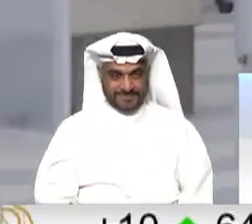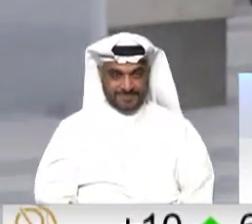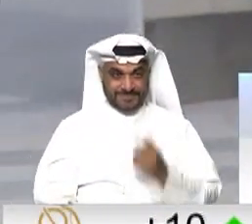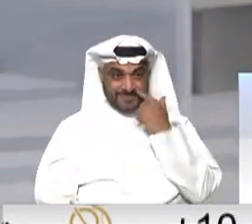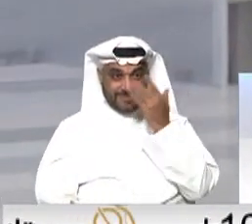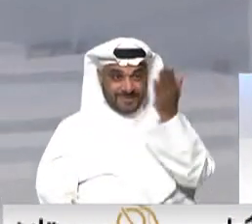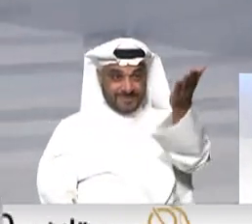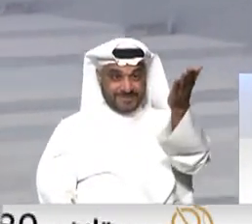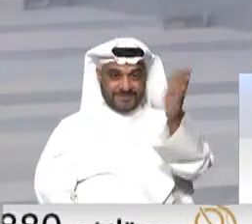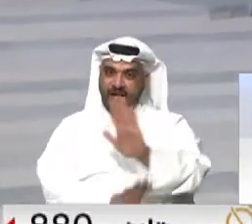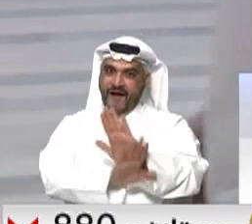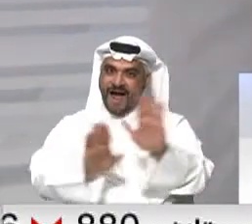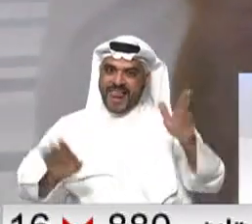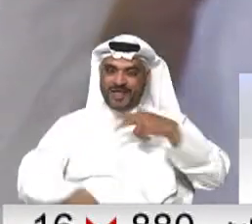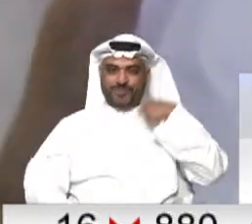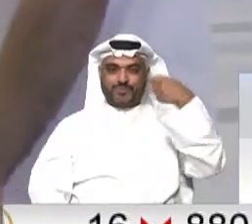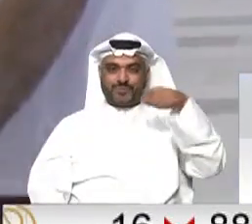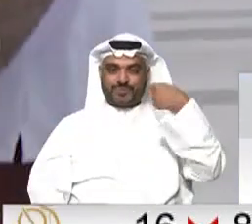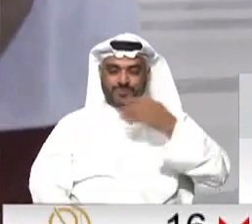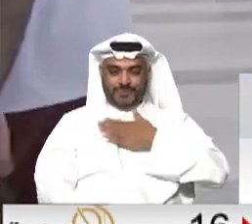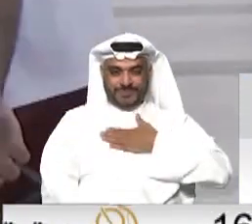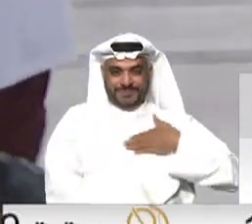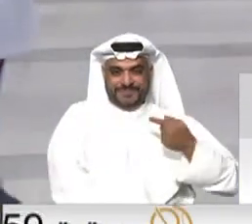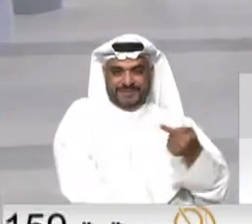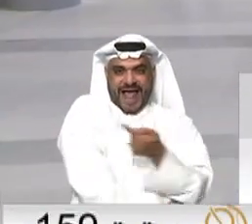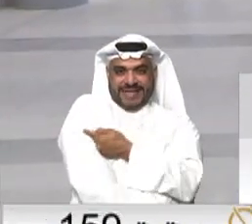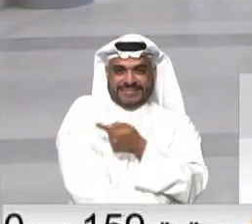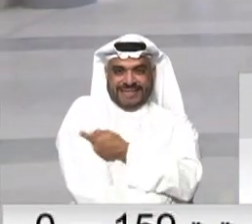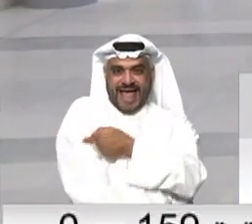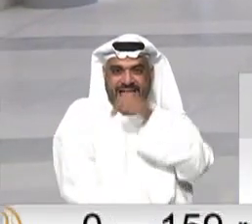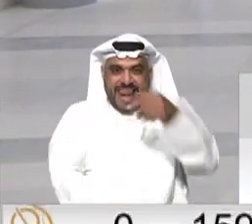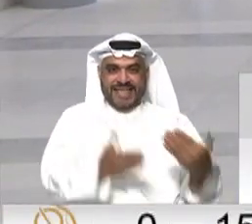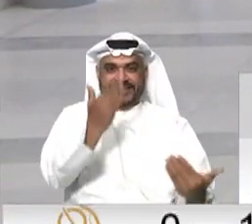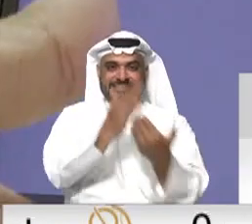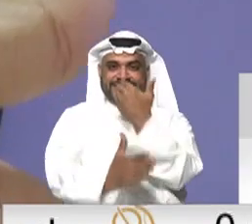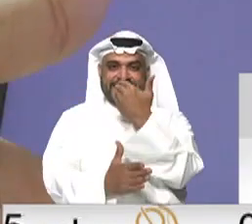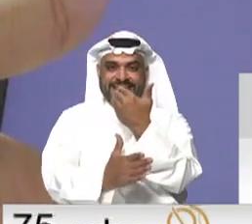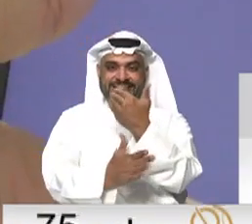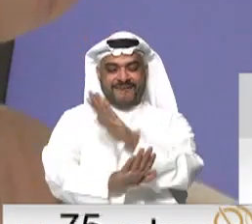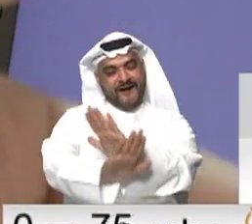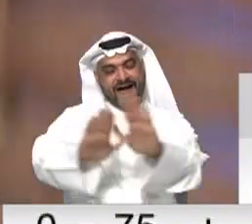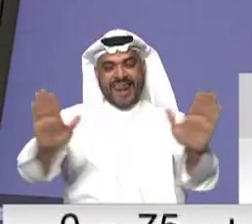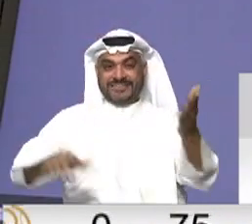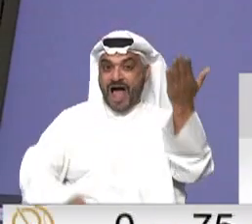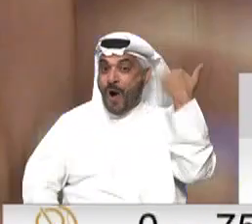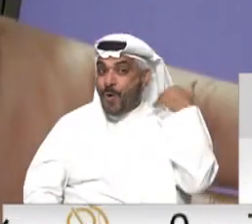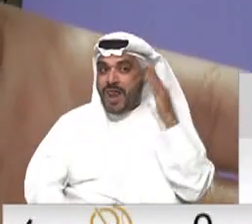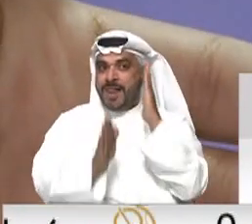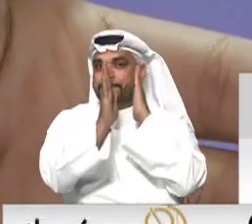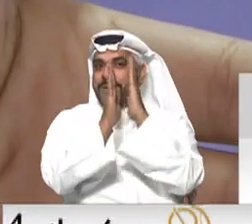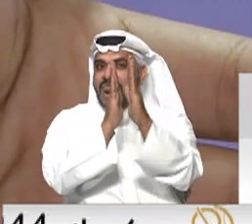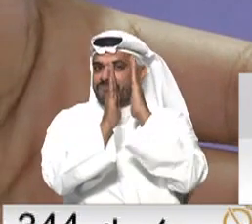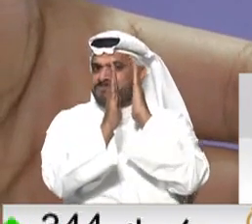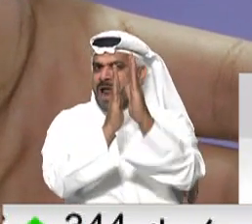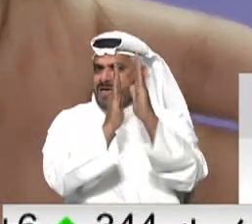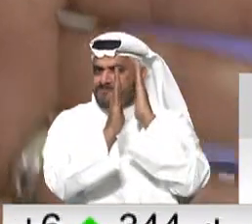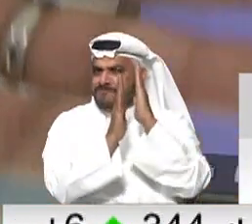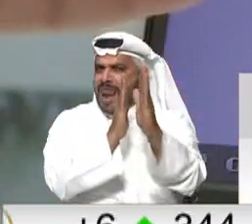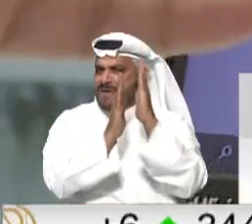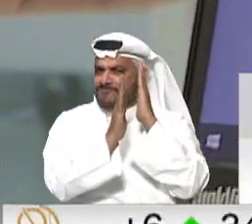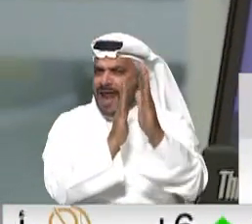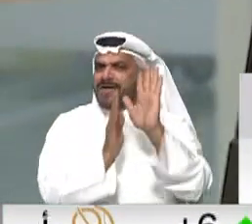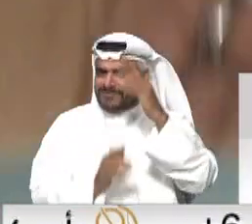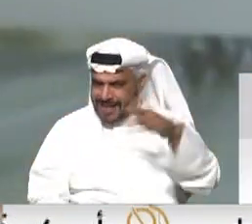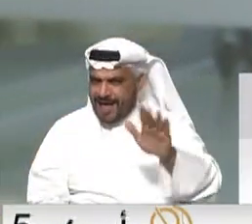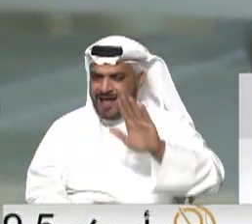ميكنة الخدمات الصحية أثمرت عن الاستغناء عن الملفات الورقية، وبالتالي تخفيف الضغط على المرافق الصحية